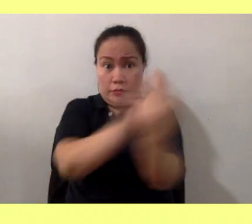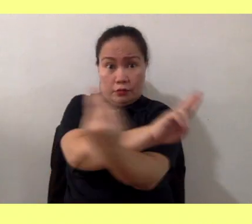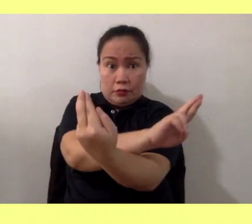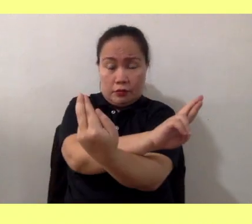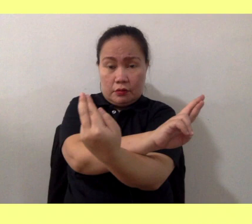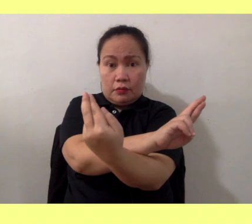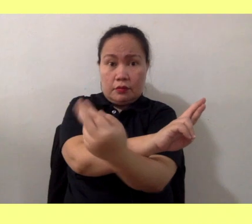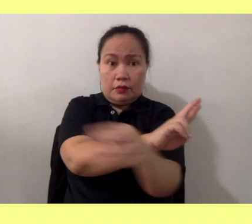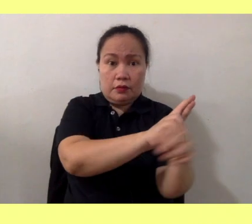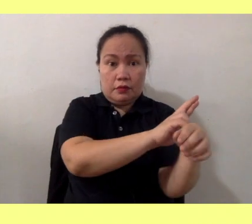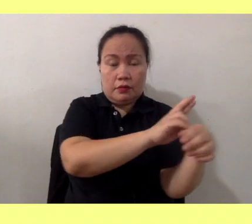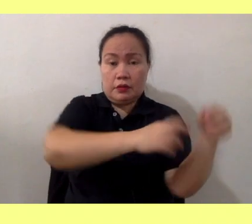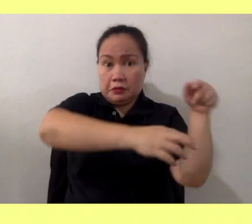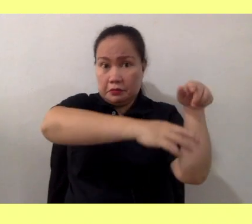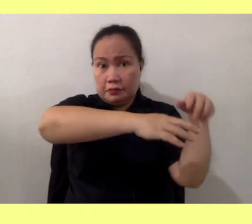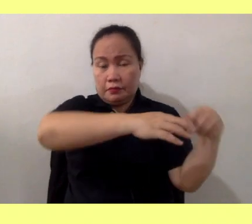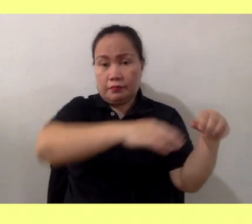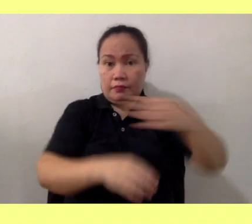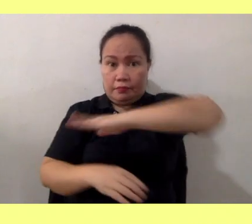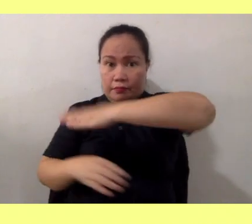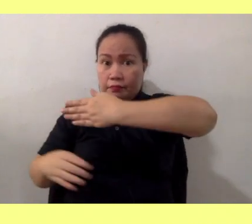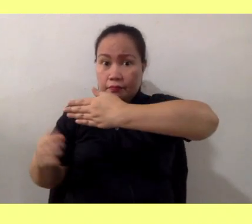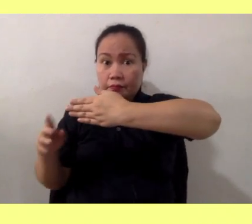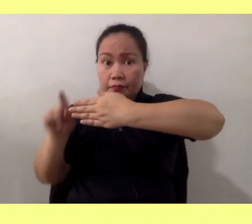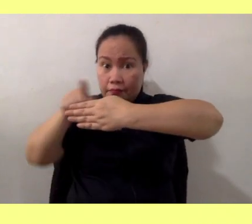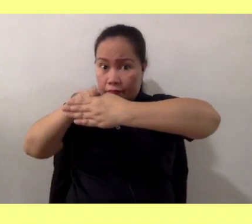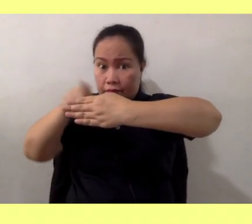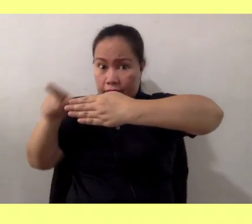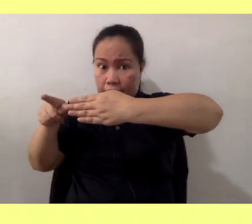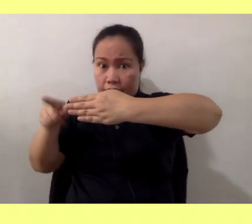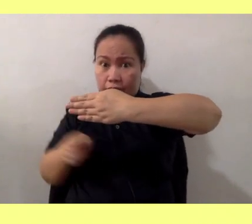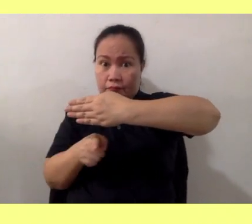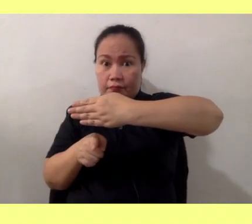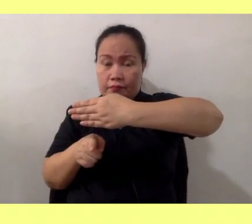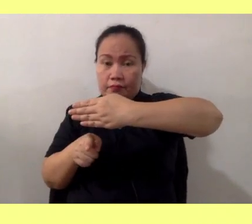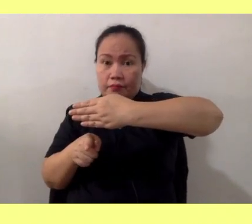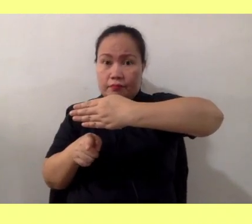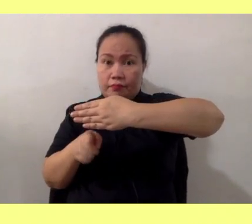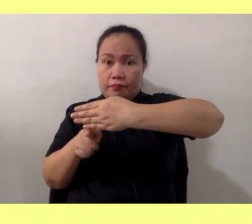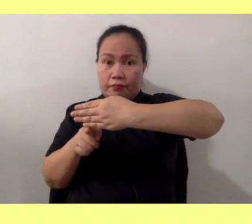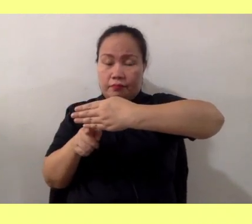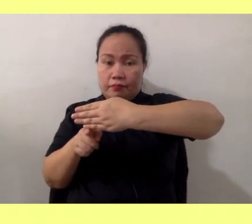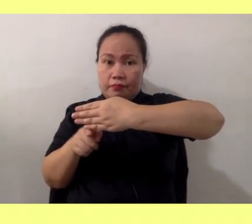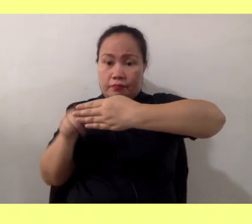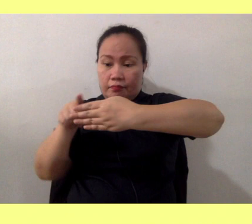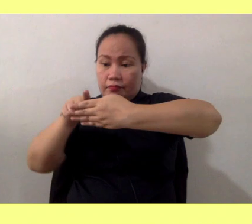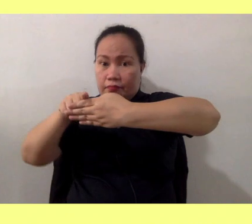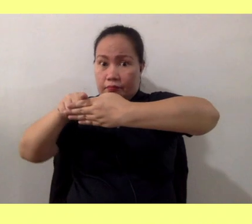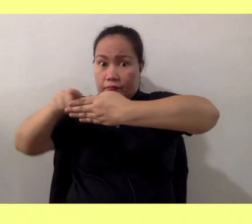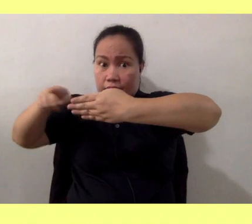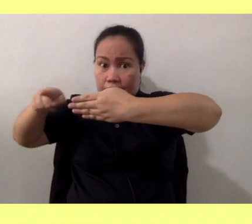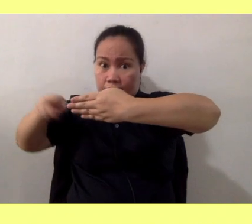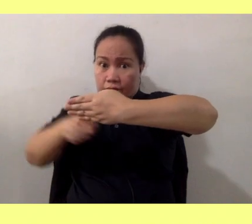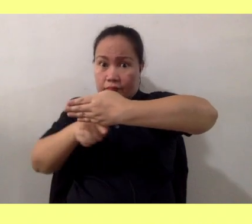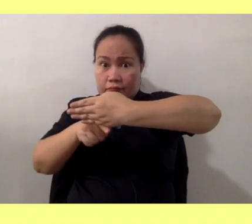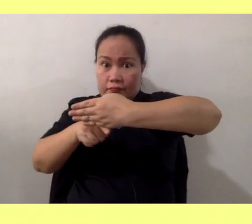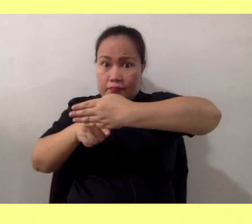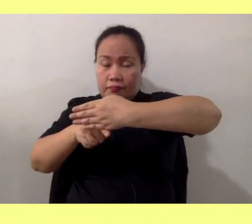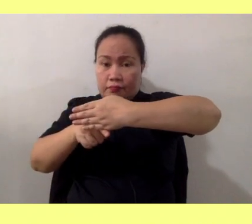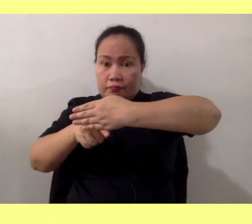yung yung illustration. Nandito yung may arrow, nandito yung endpoint.